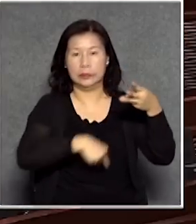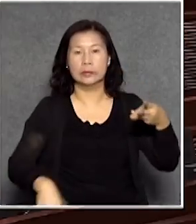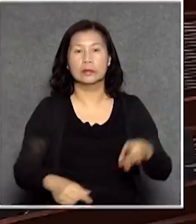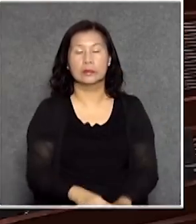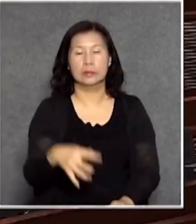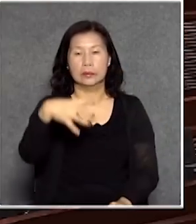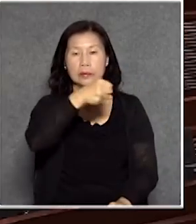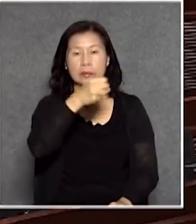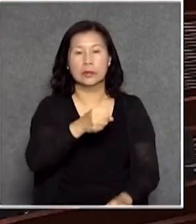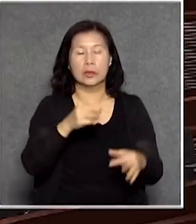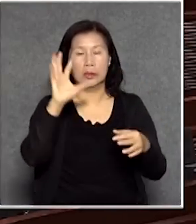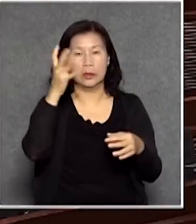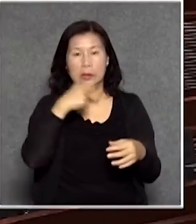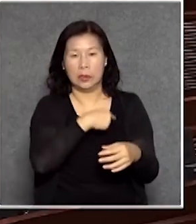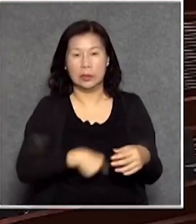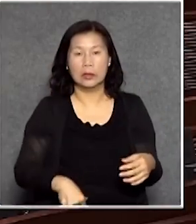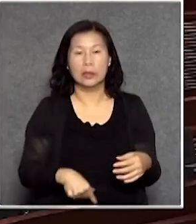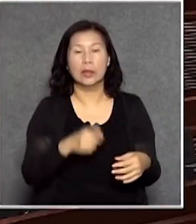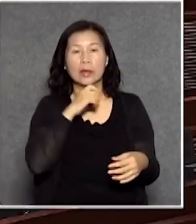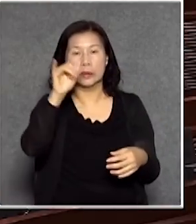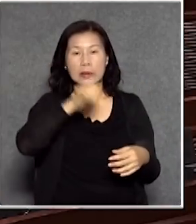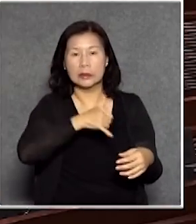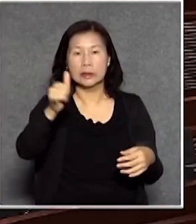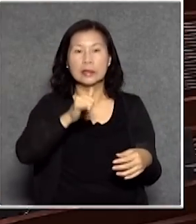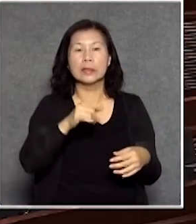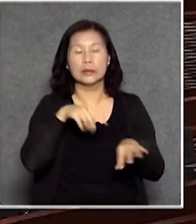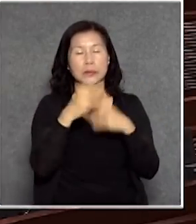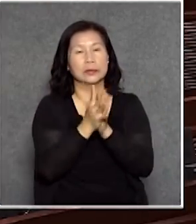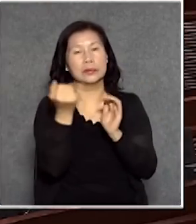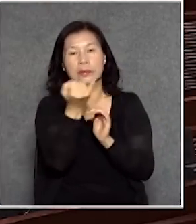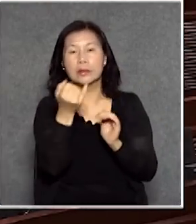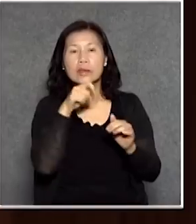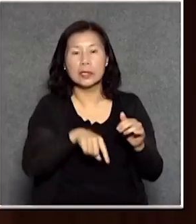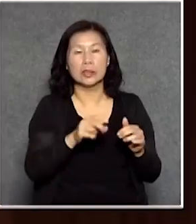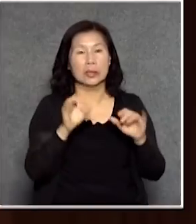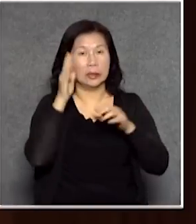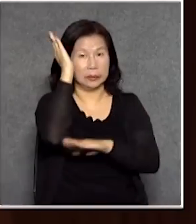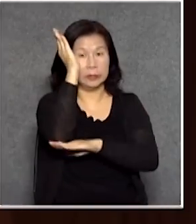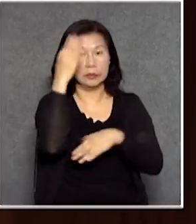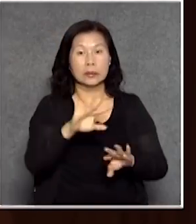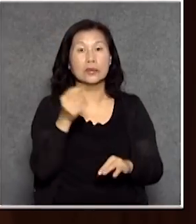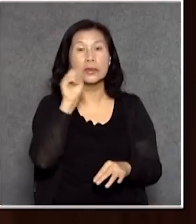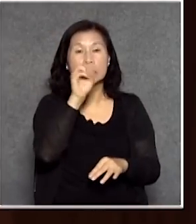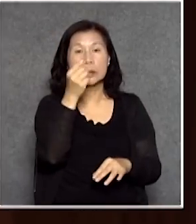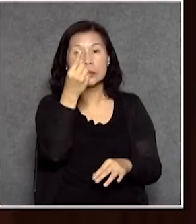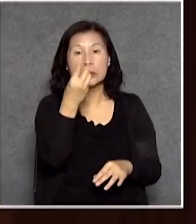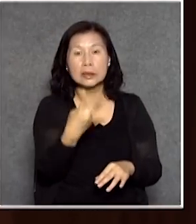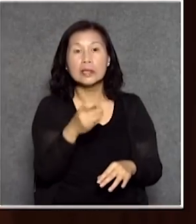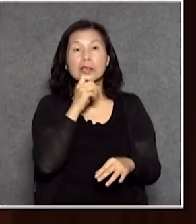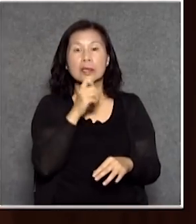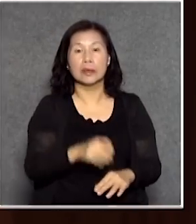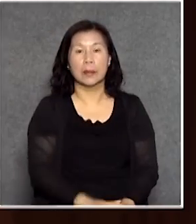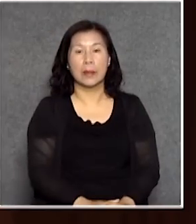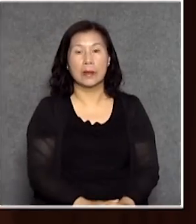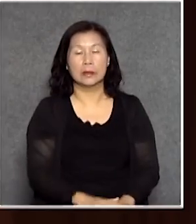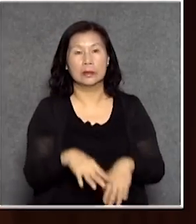主席，黃毓民議員來而不往非禮也，在你的發言裡面多次說現在這個政體是